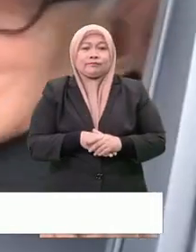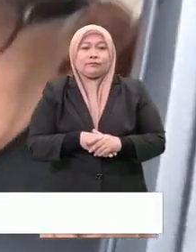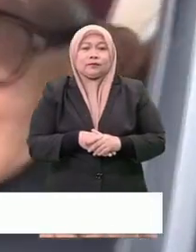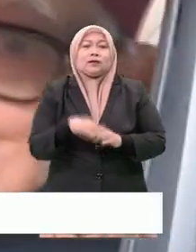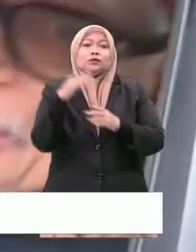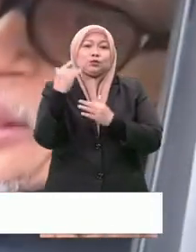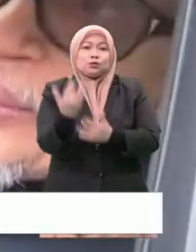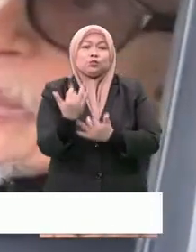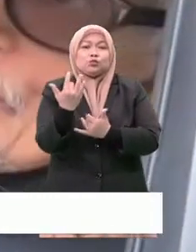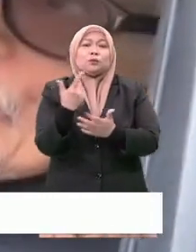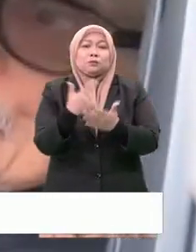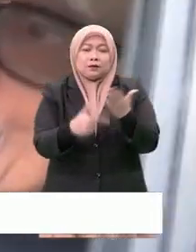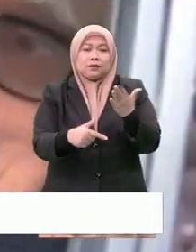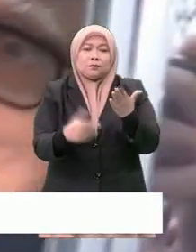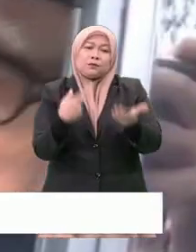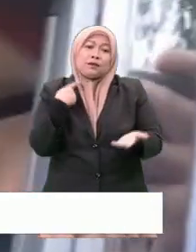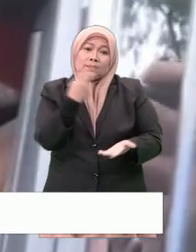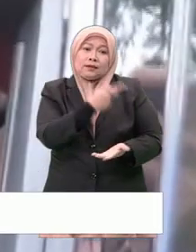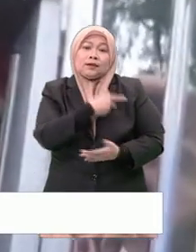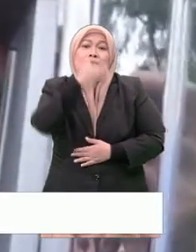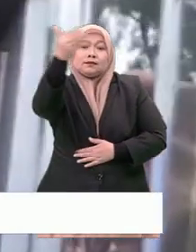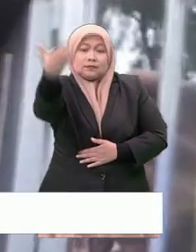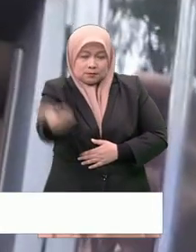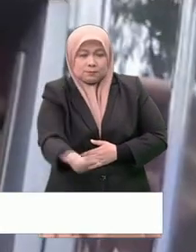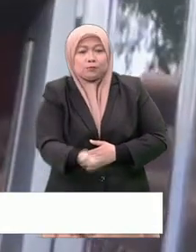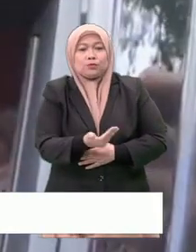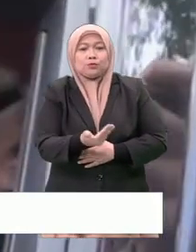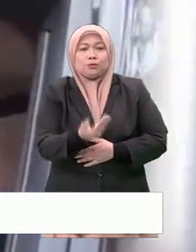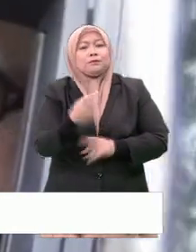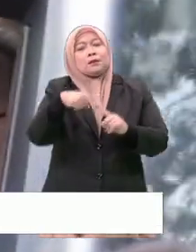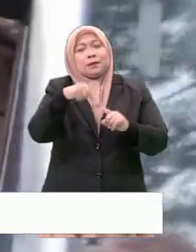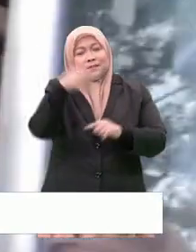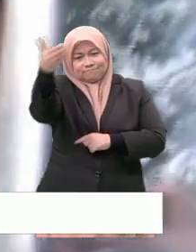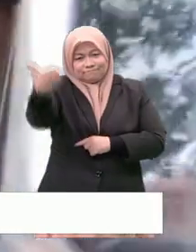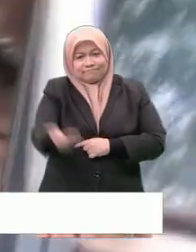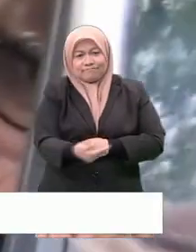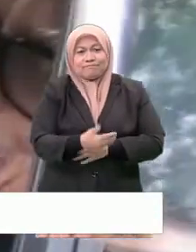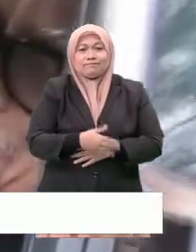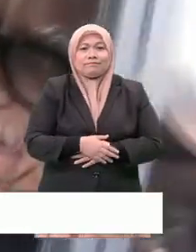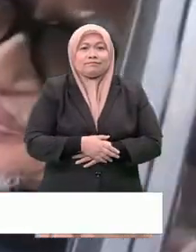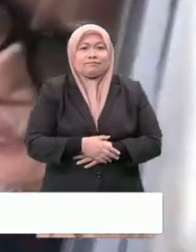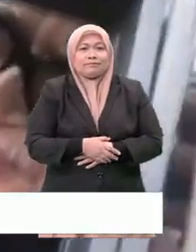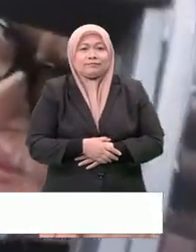Tunggu dijemput di undang bila baru pasal saja. Ya.